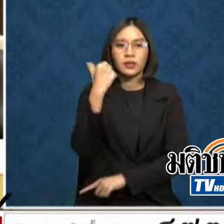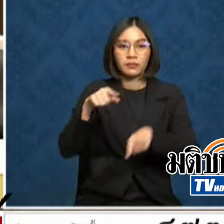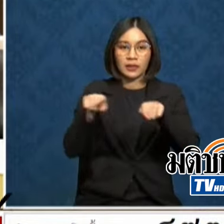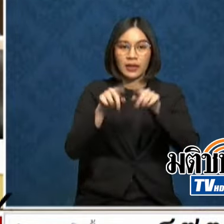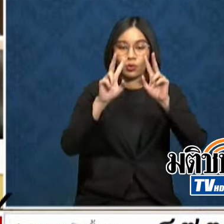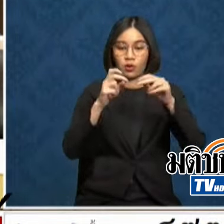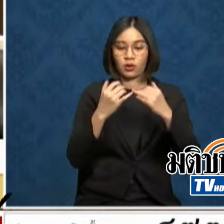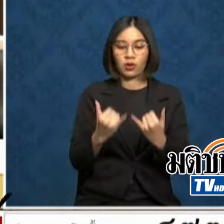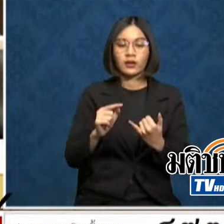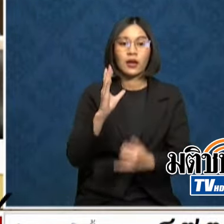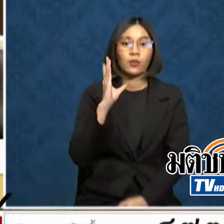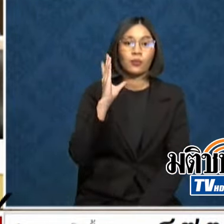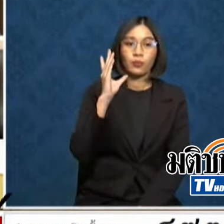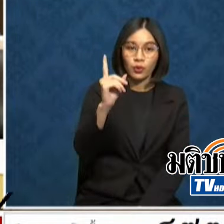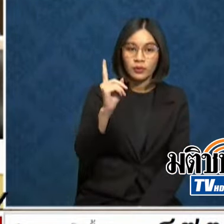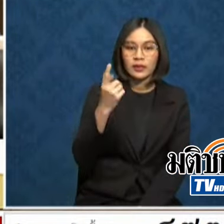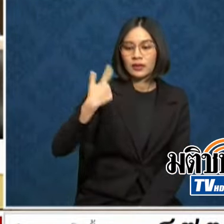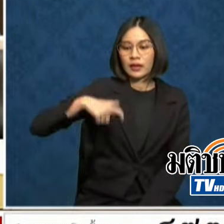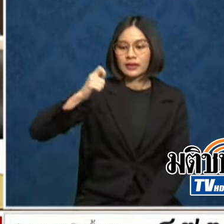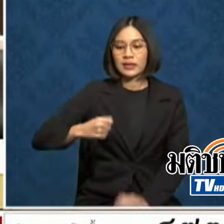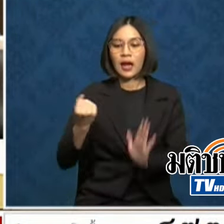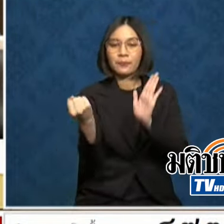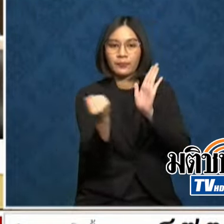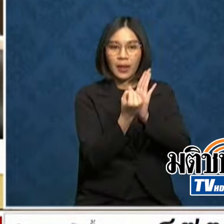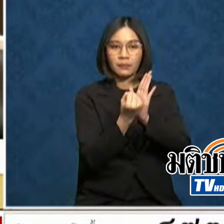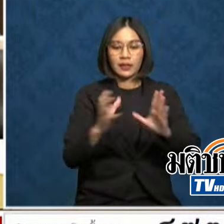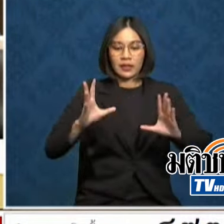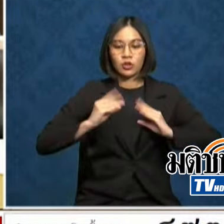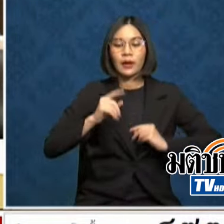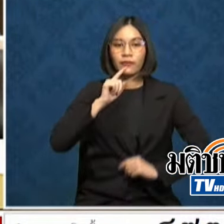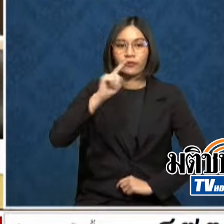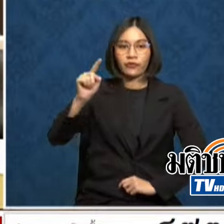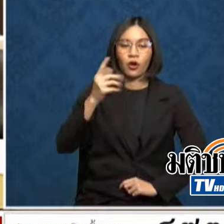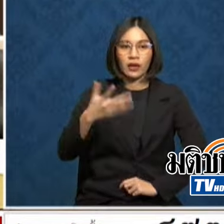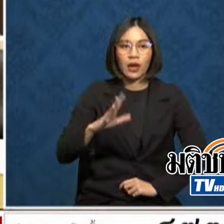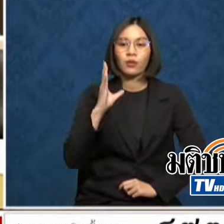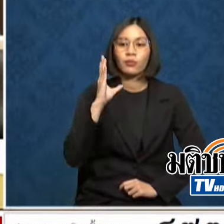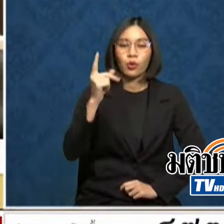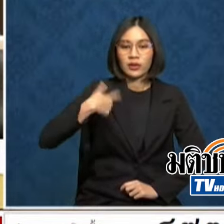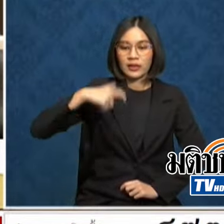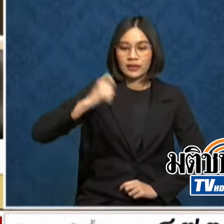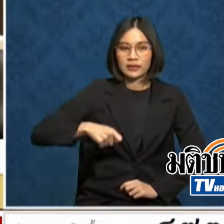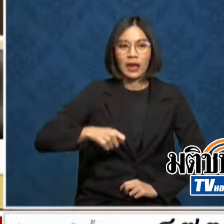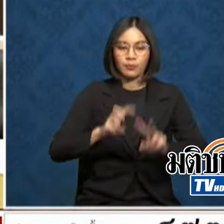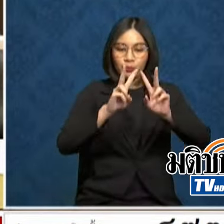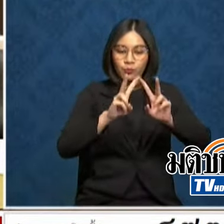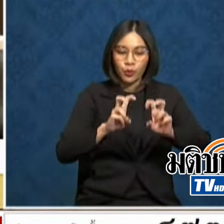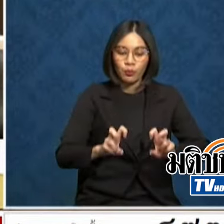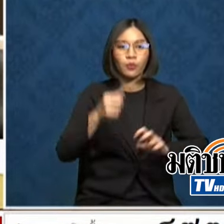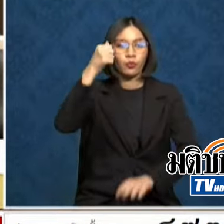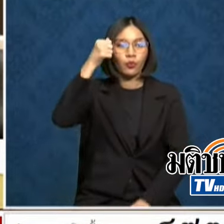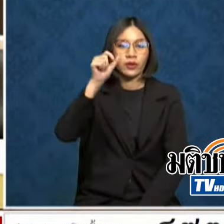เรื่องนี้พรุ่งนี้หลังจากที่ศาลได้ประทับรับฟ้องแล้วนี่นะครับพรุ่งนี้ศาลนัดสอบคำให้การวัน